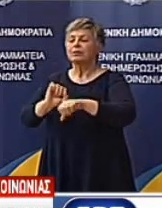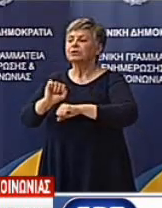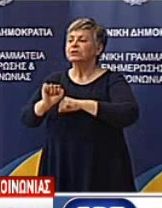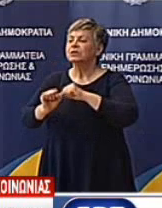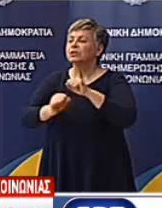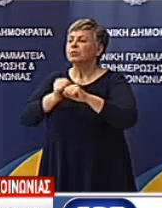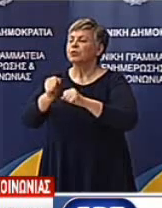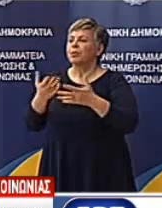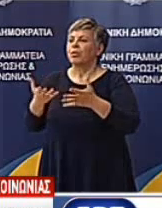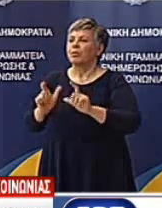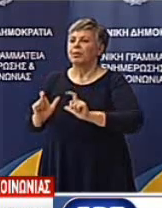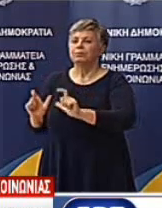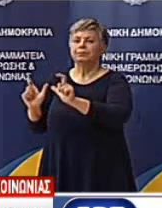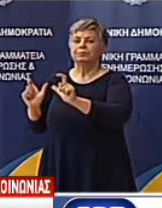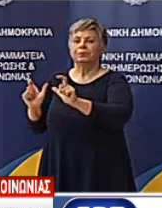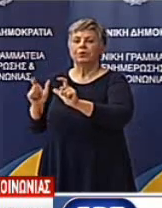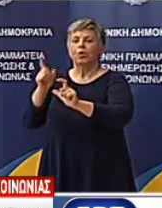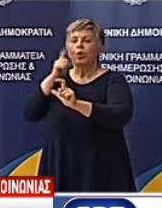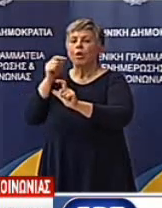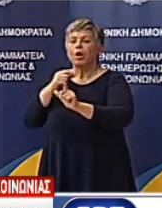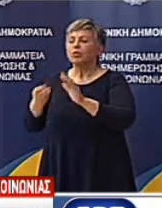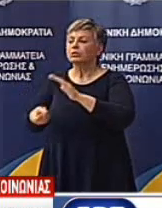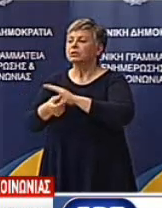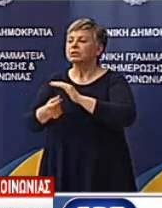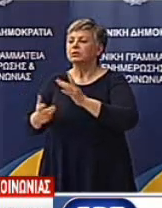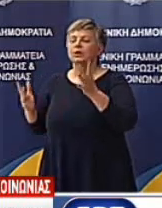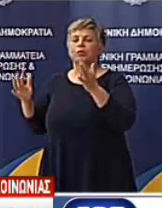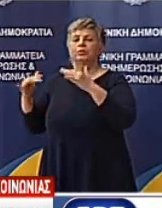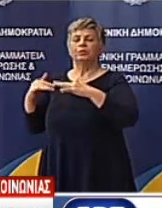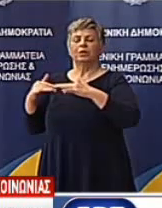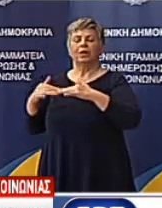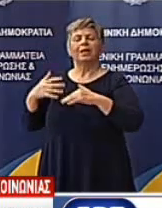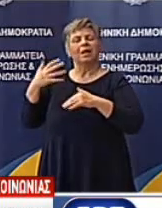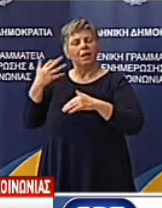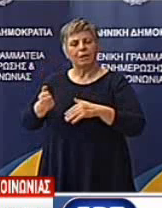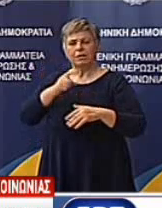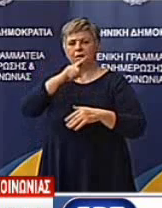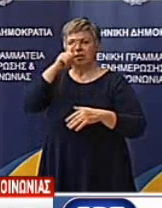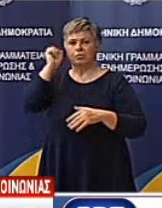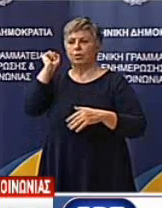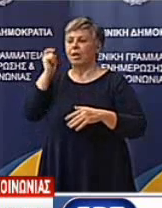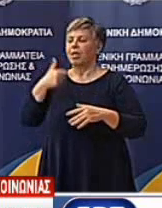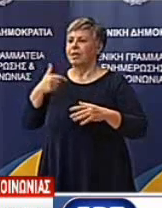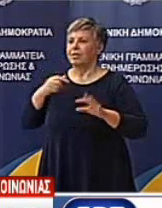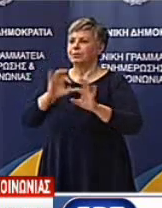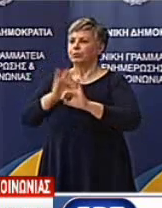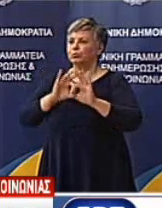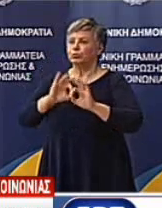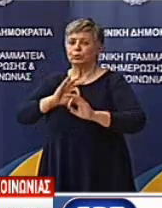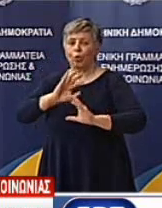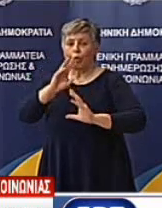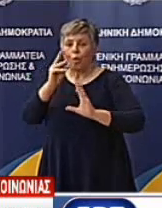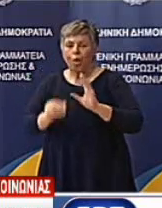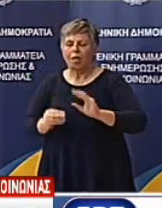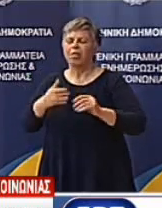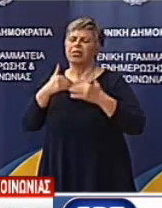μεταναστευτικά ρεύματα καθημερινά, υπάρχει μια αντικειμενική δυσκολία να είσαι εντάξει σε όλα. Σε αυτό νομίζω